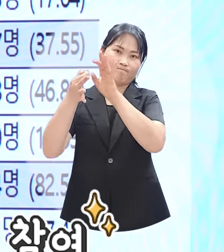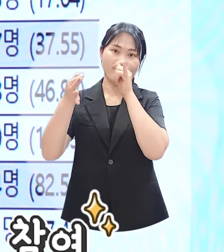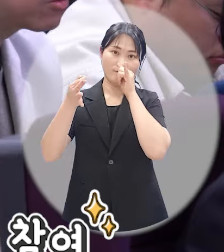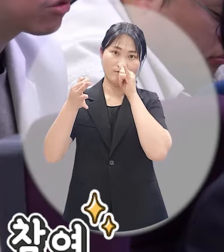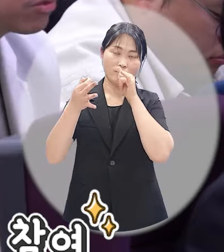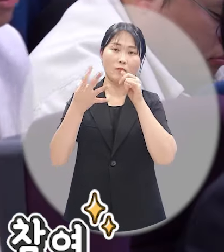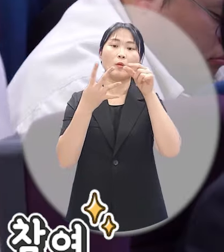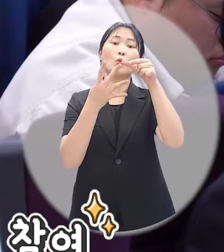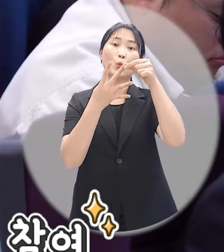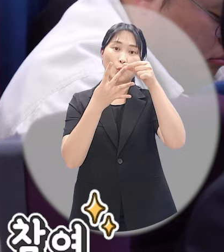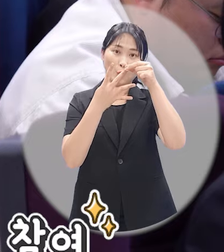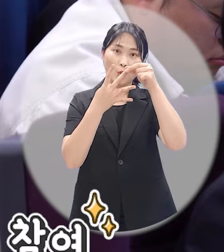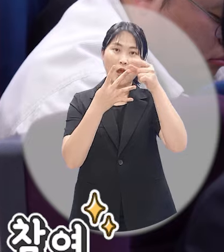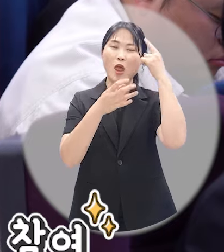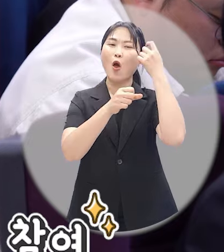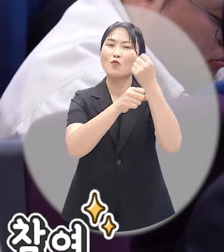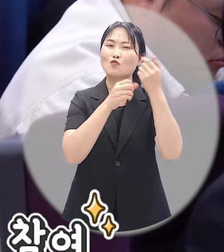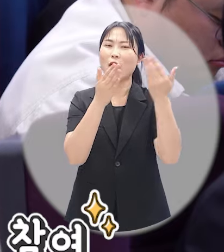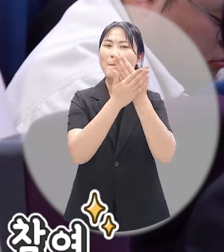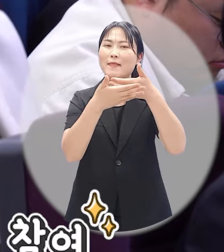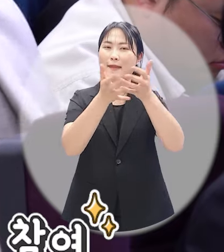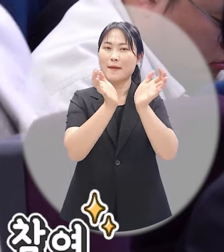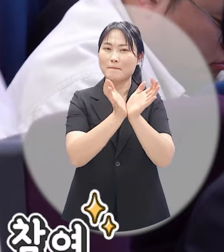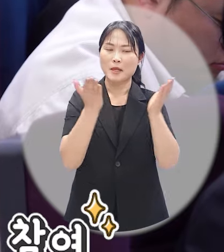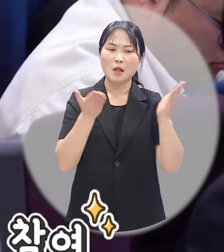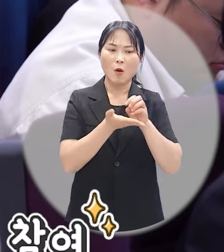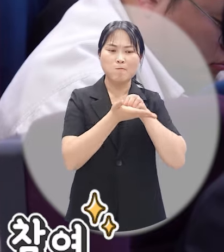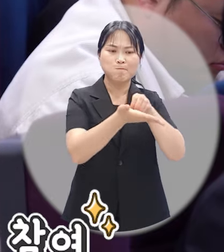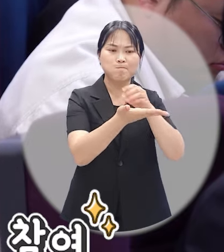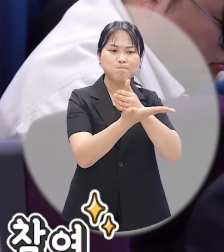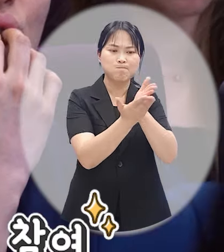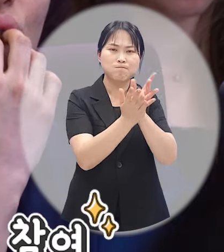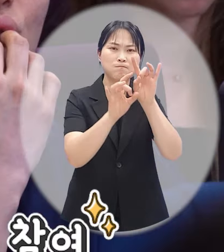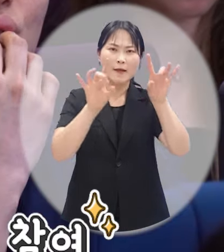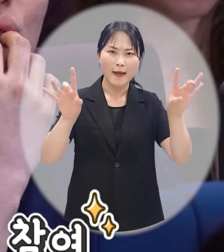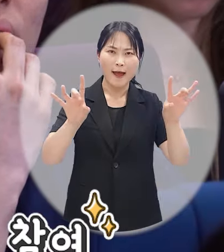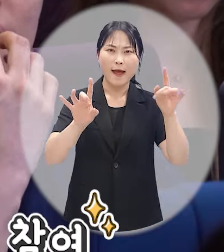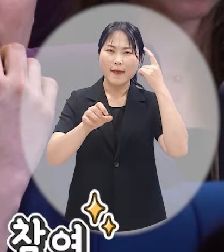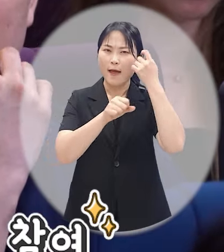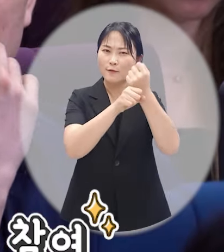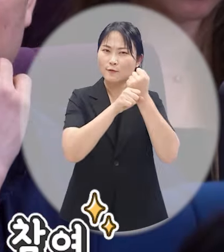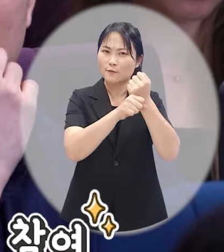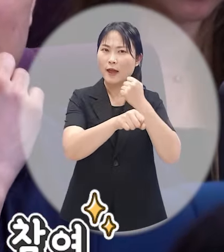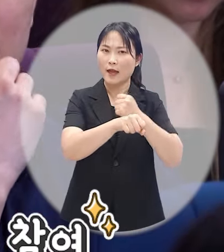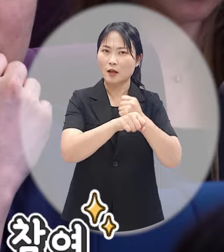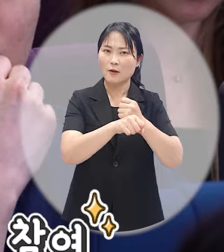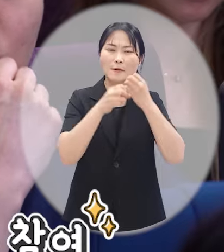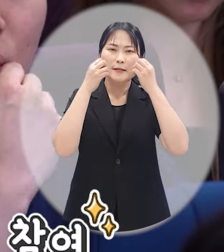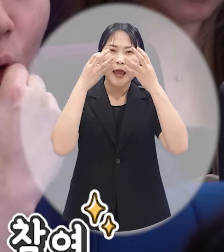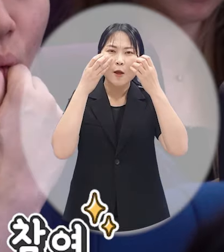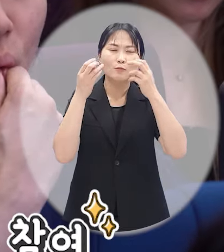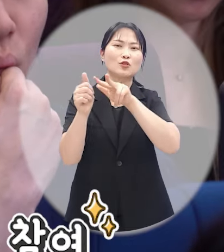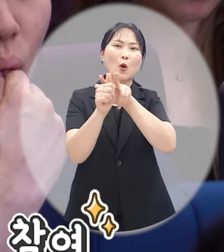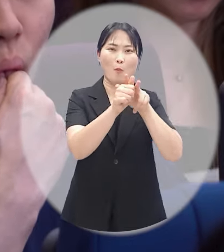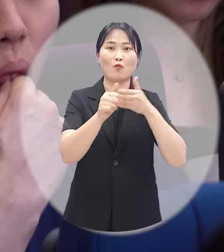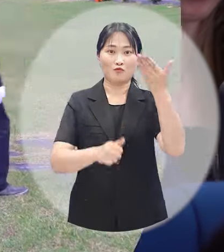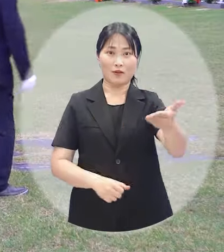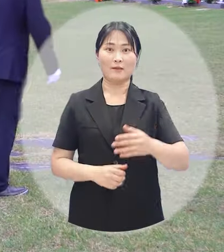예정이고요. 연구개발팀은 진로진학 분야별 연구를 통해 교육 공동체에게 최신 대입 정보를